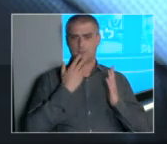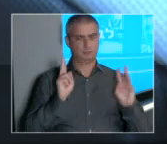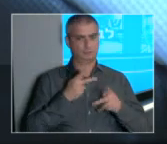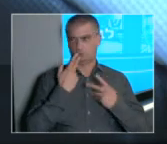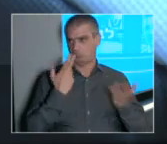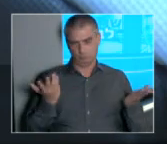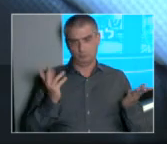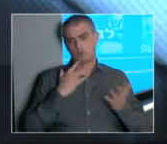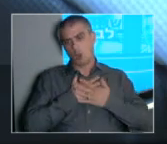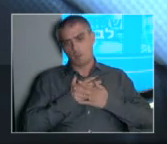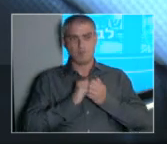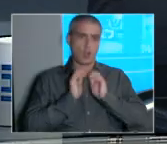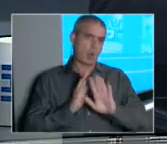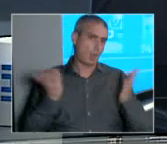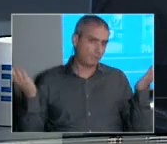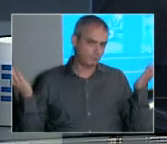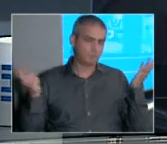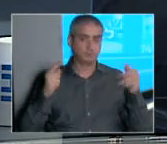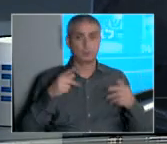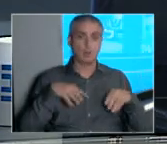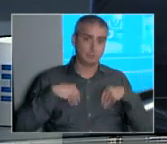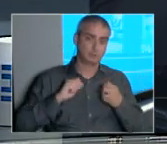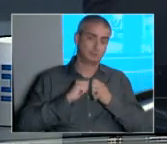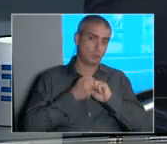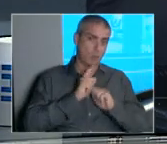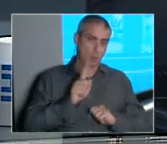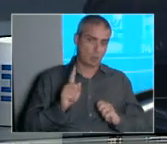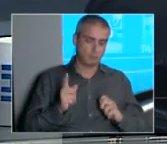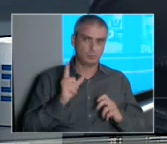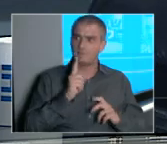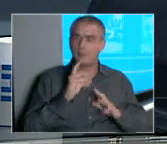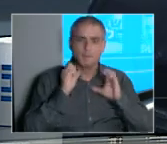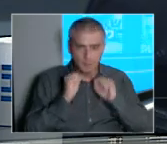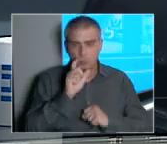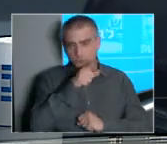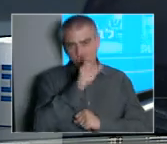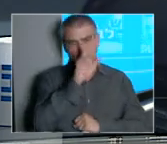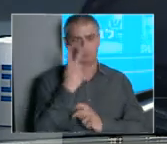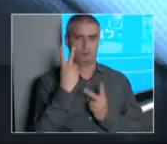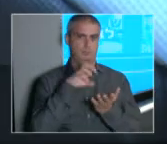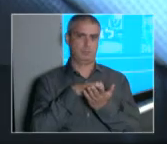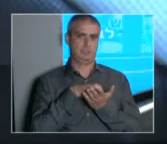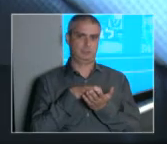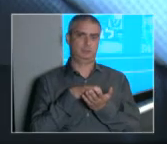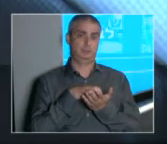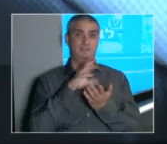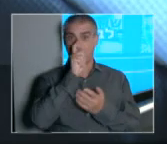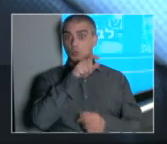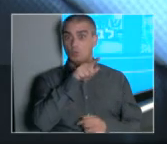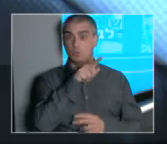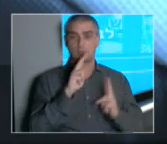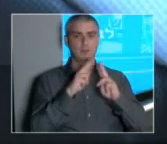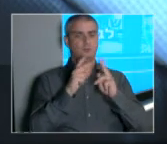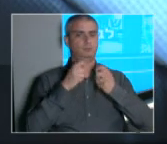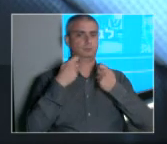אפשר להכחיש את זה, אפשר לאהוב את זה, אפשר לא לאהוב את זה, אפשר להסכים עם החיבורים שלו, אפשר לא להסכים, אבל אין ספק שהאיש הזה הוא דמות מרכזית. ועם הדמות הזו